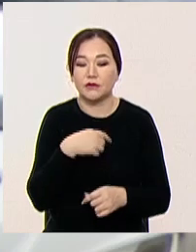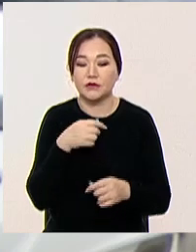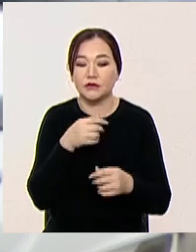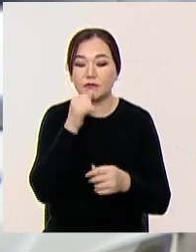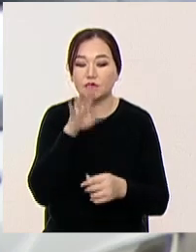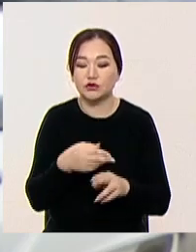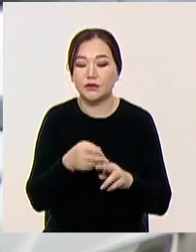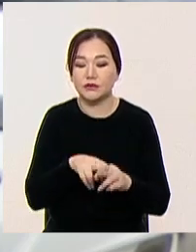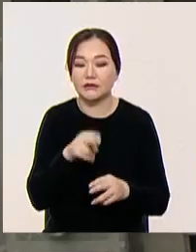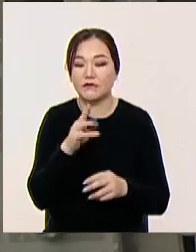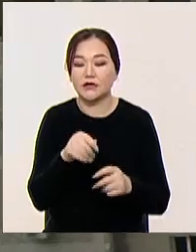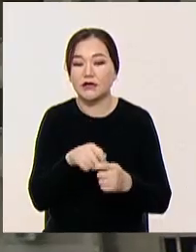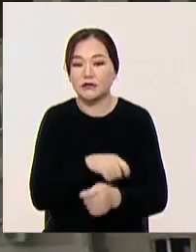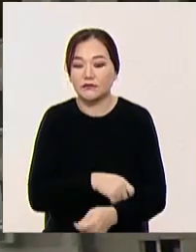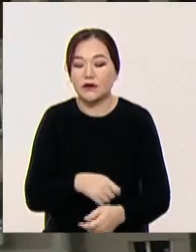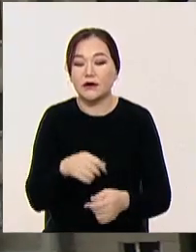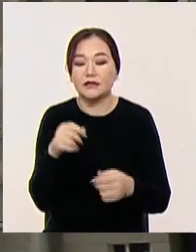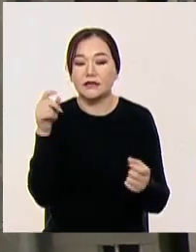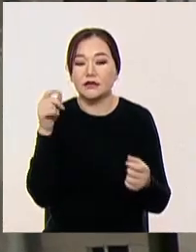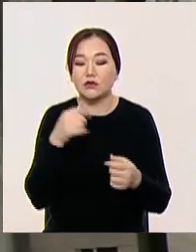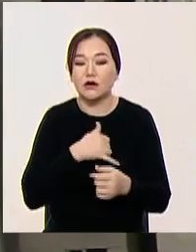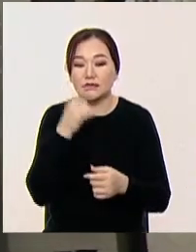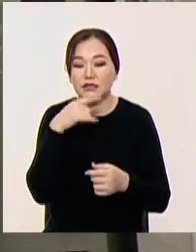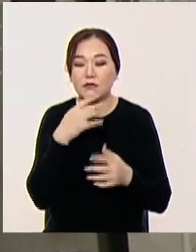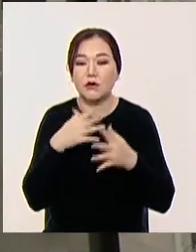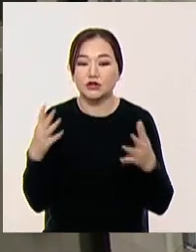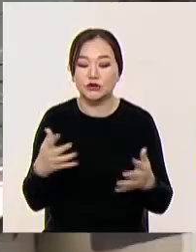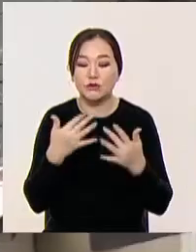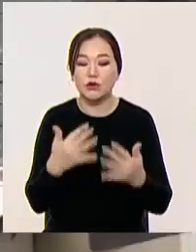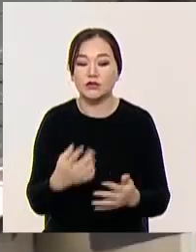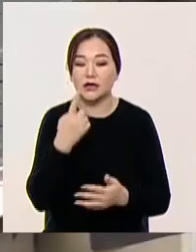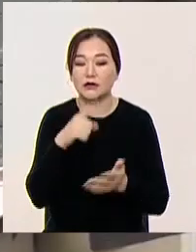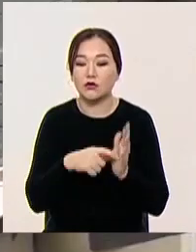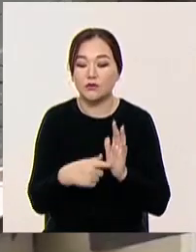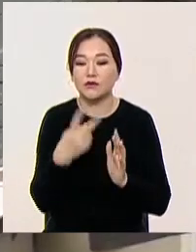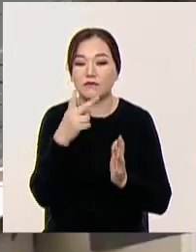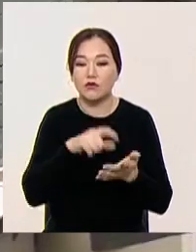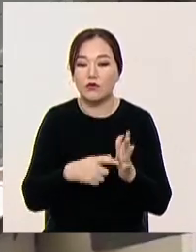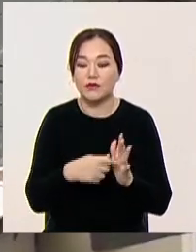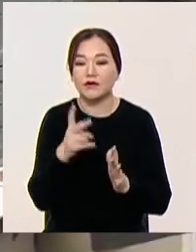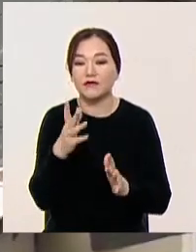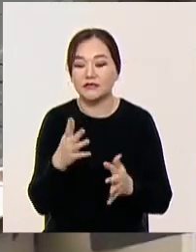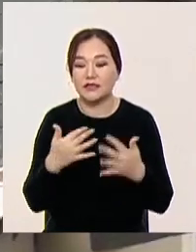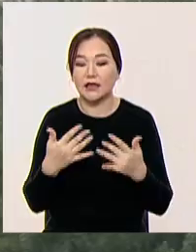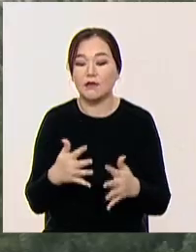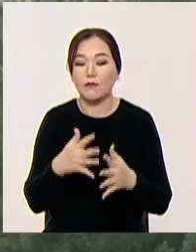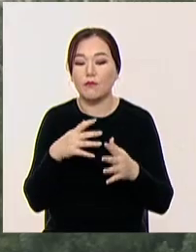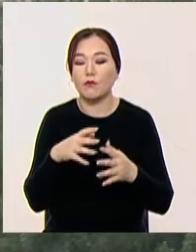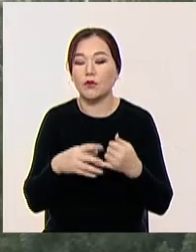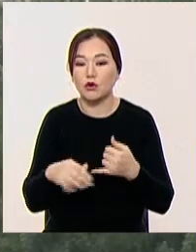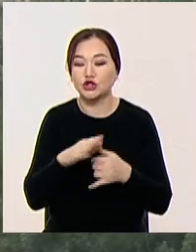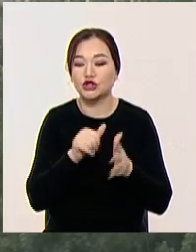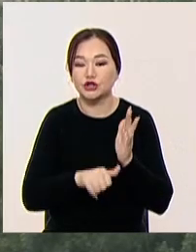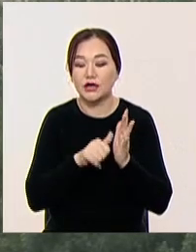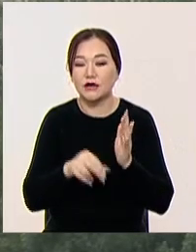дотягиваем до этих квадратов. В Казахстане сейчас большим спросом пользуются однокомнатные и двухкомнатные квартиры с площадью не более